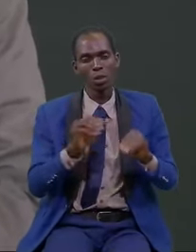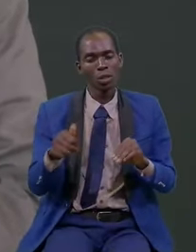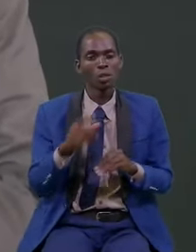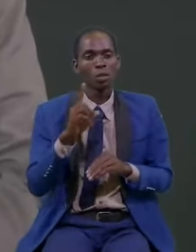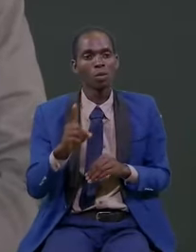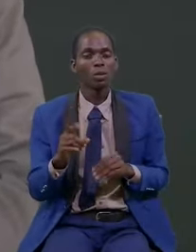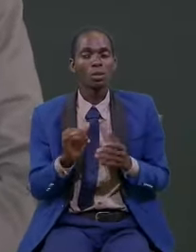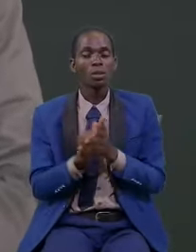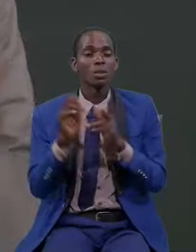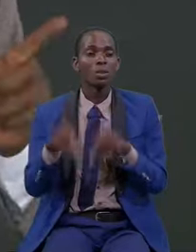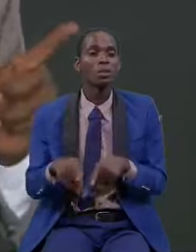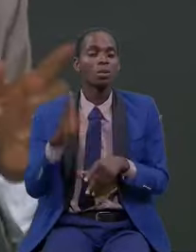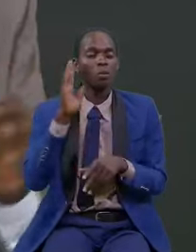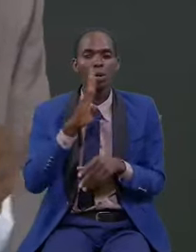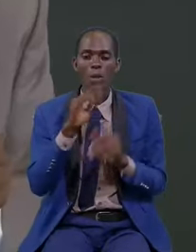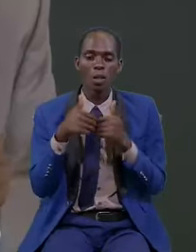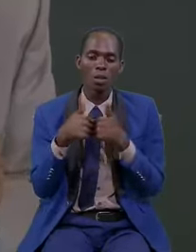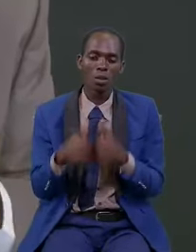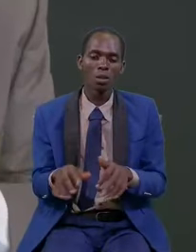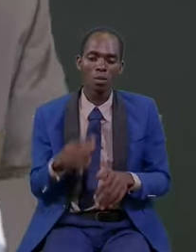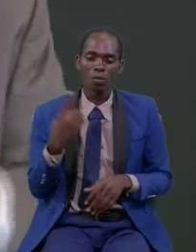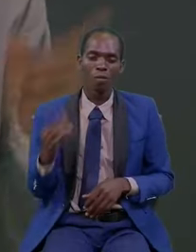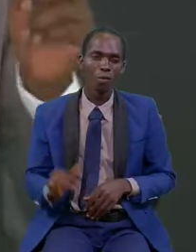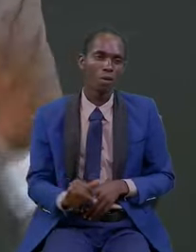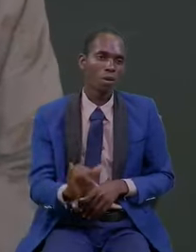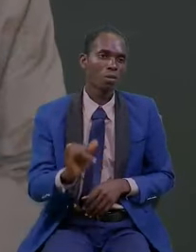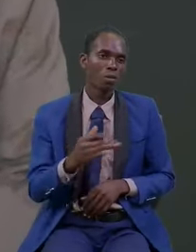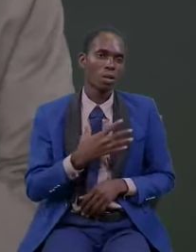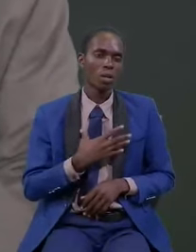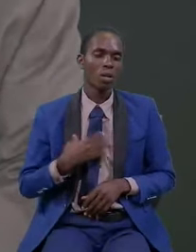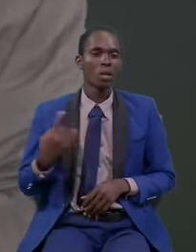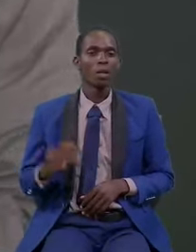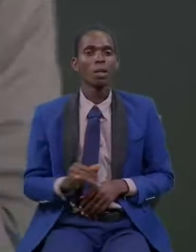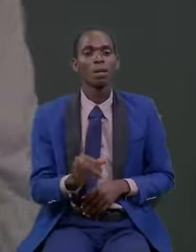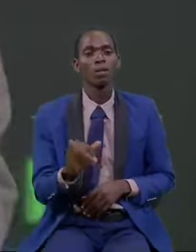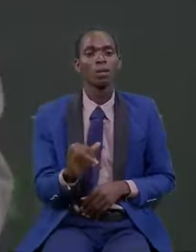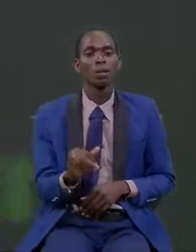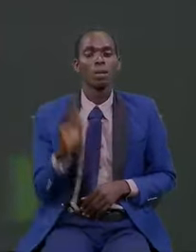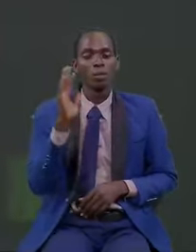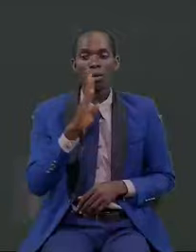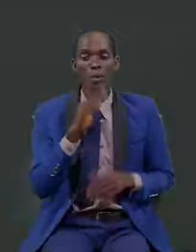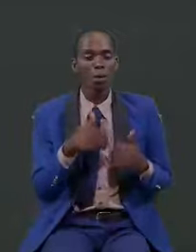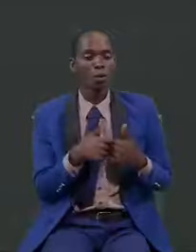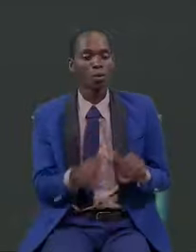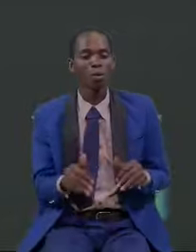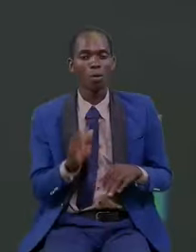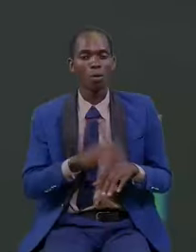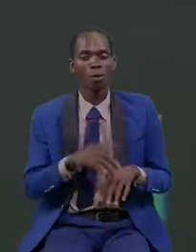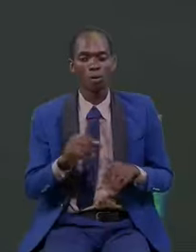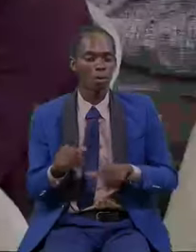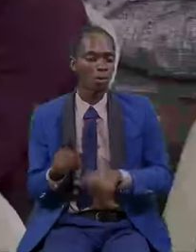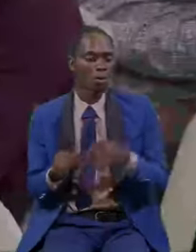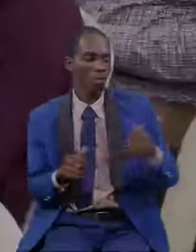autre fondation. Il sera perdu pour toujours. Il sera perdu, être à l'autre bord,